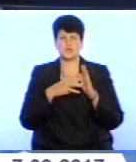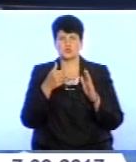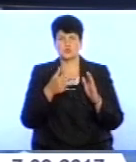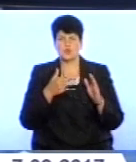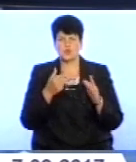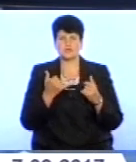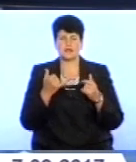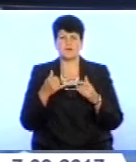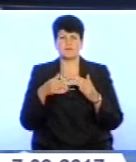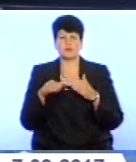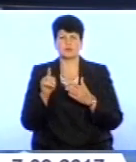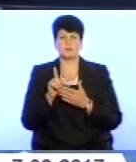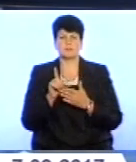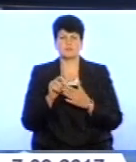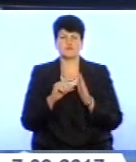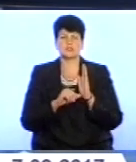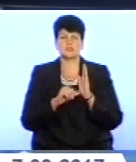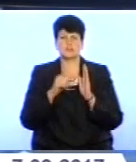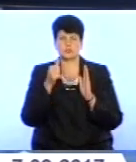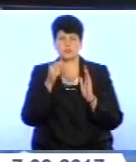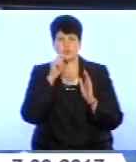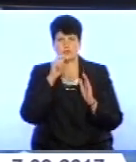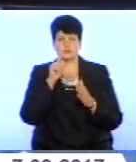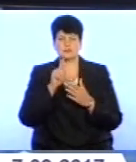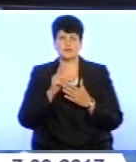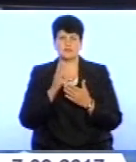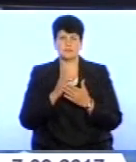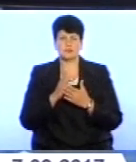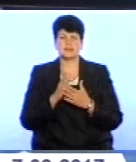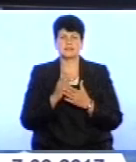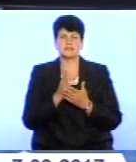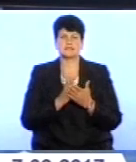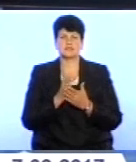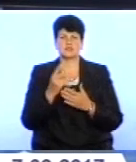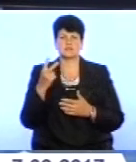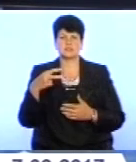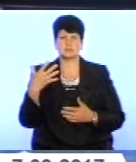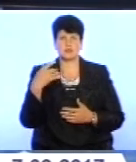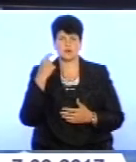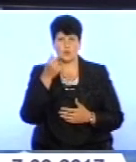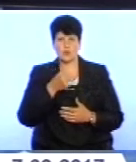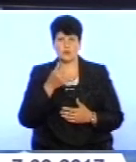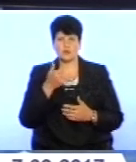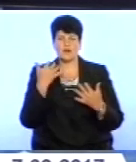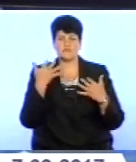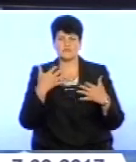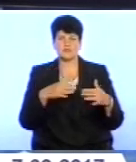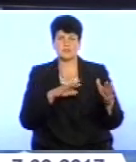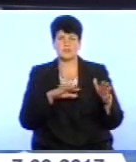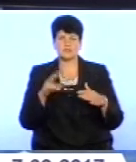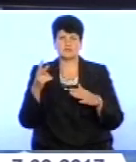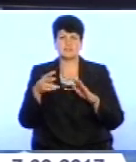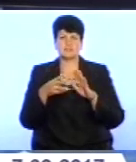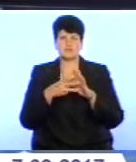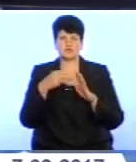року для виходу на пенсію в 60 років українці повинні будуть мати страховий стаж 25 років. А вже з 2028